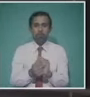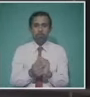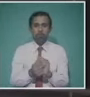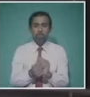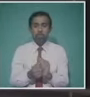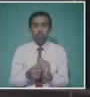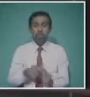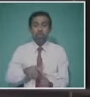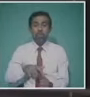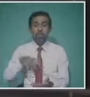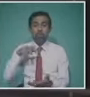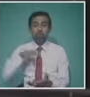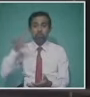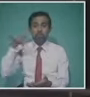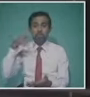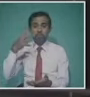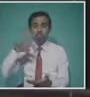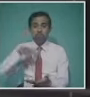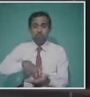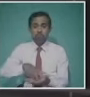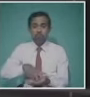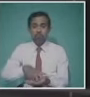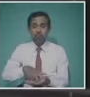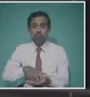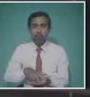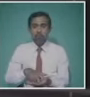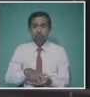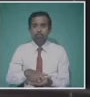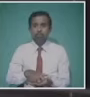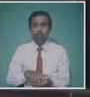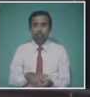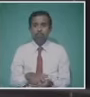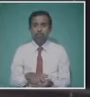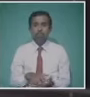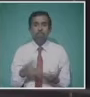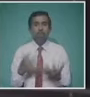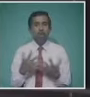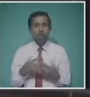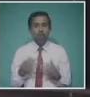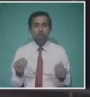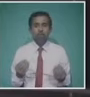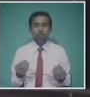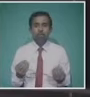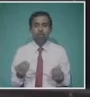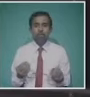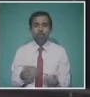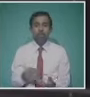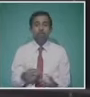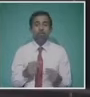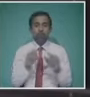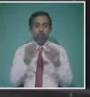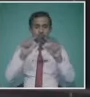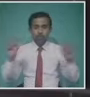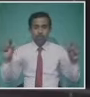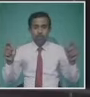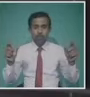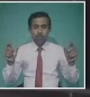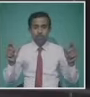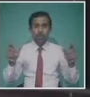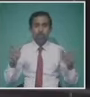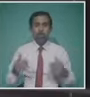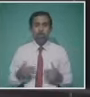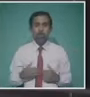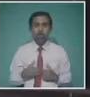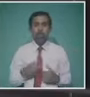මේ පුරවැසි භාවය දිත්ත පුරවැසි භාවය අයින් කරන්නට තියෙන වගන්තිය හින්දම